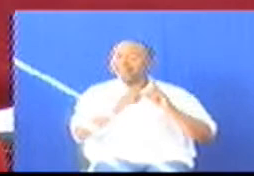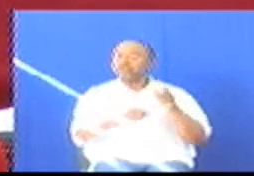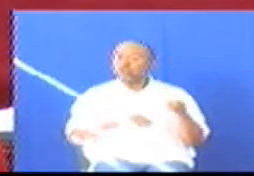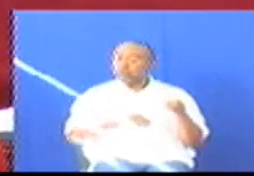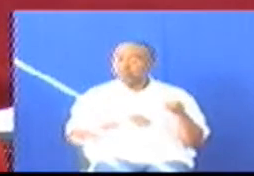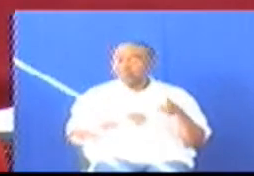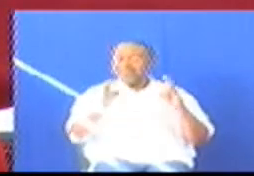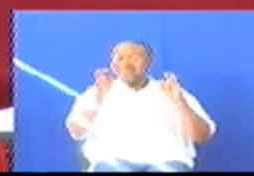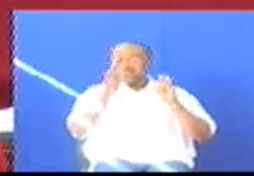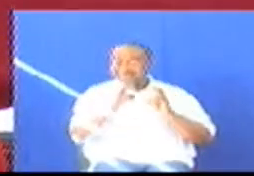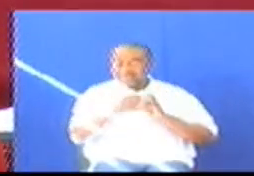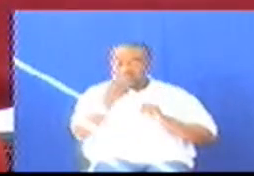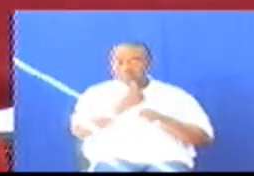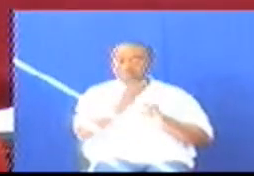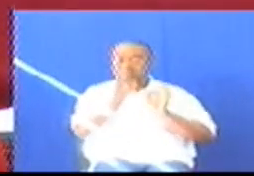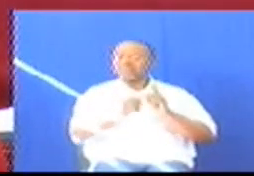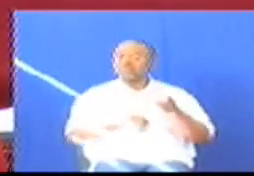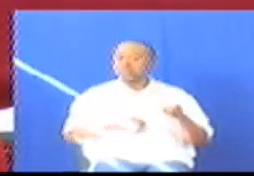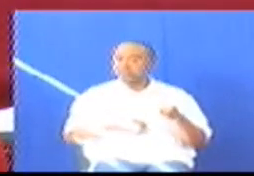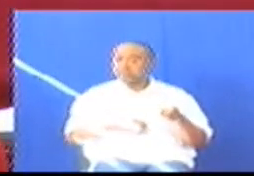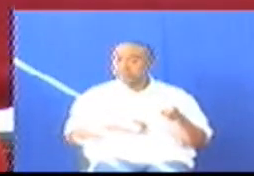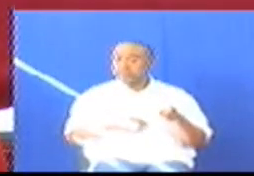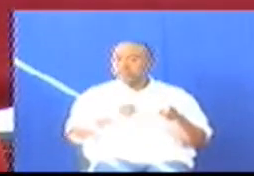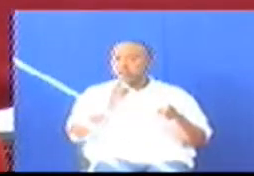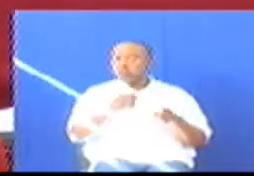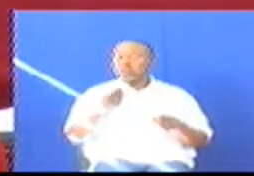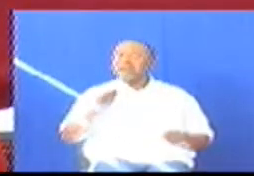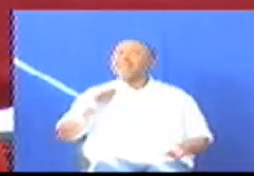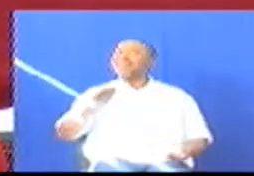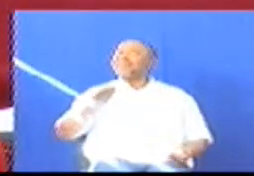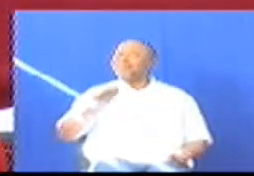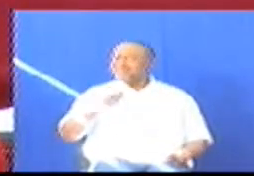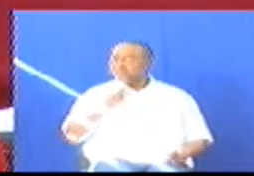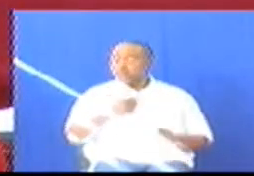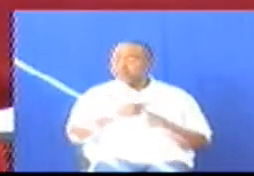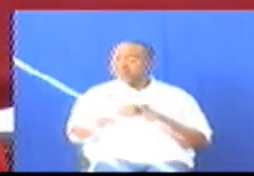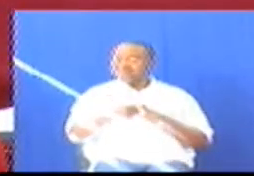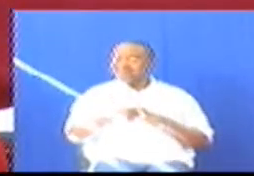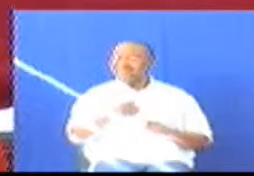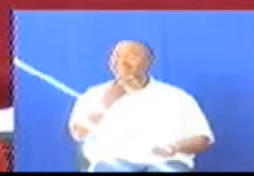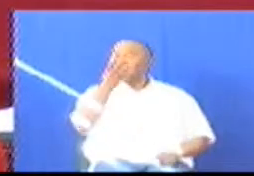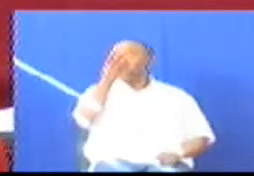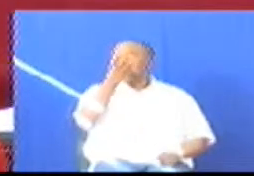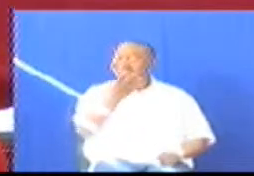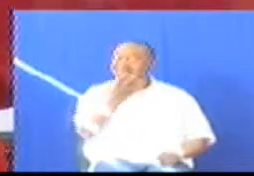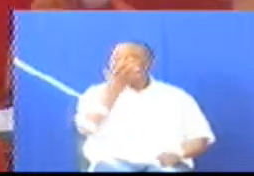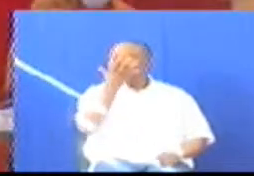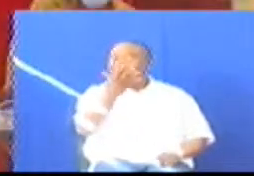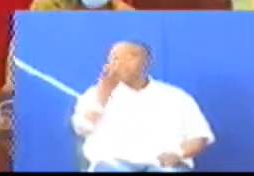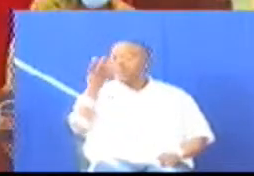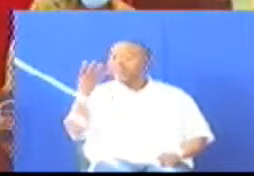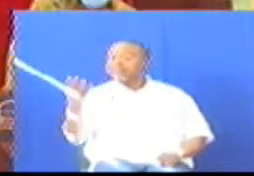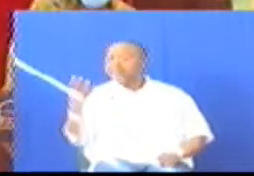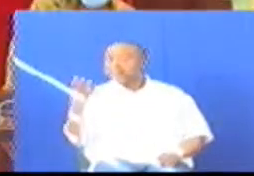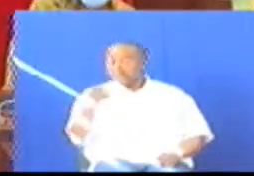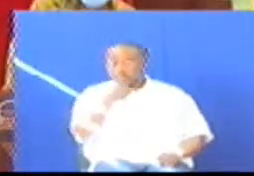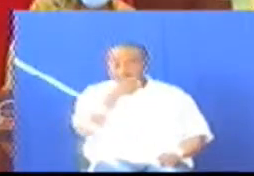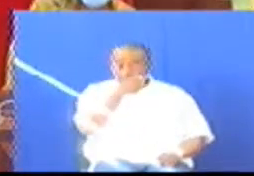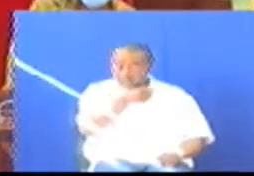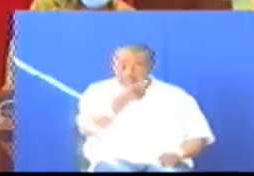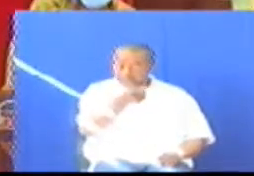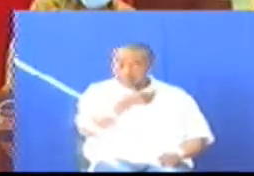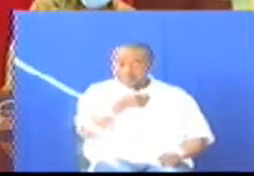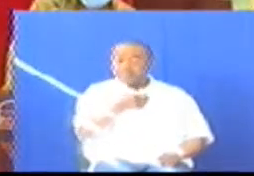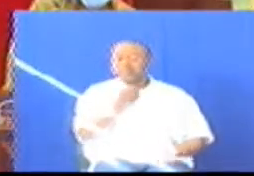TANESCO wanafanya vizuri, lakini kuna madeni ya bilioni 454. Madeni haya ni ya taasisi za umma